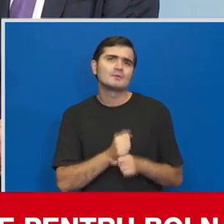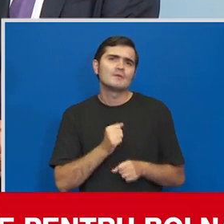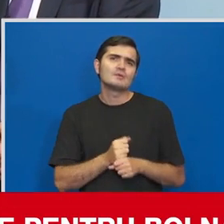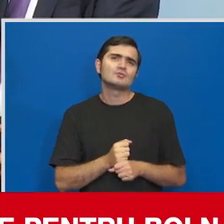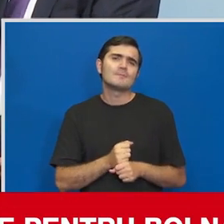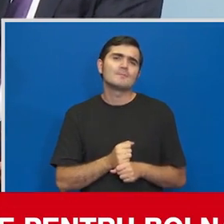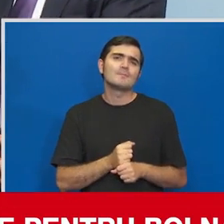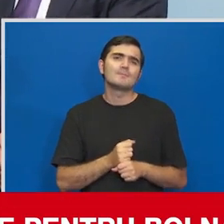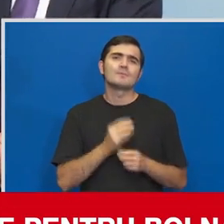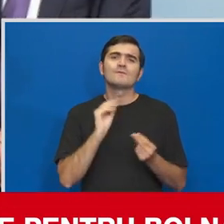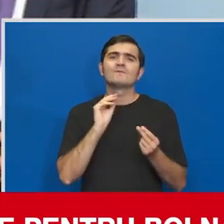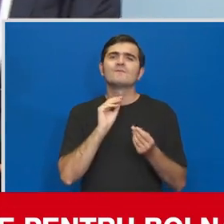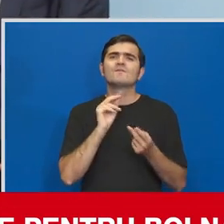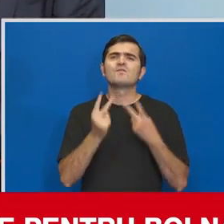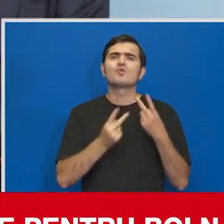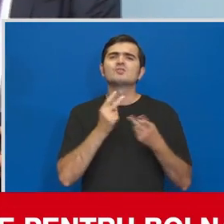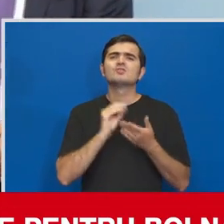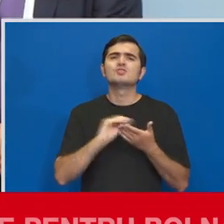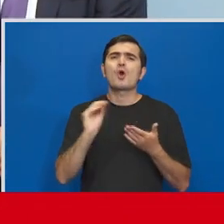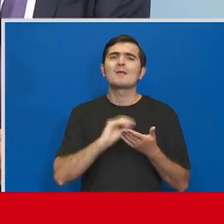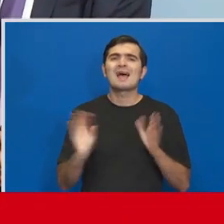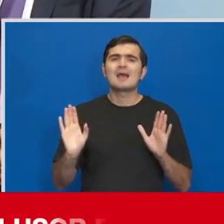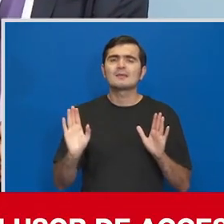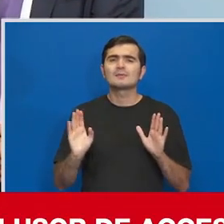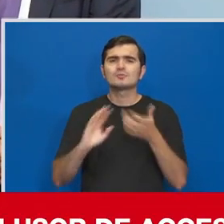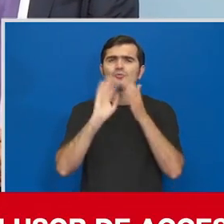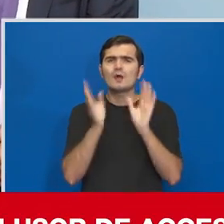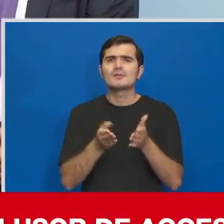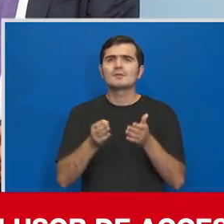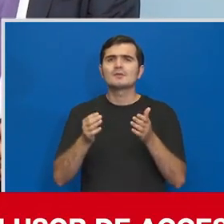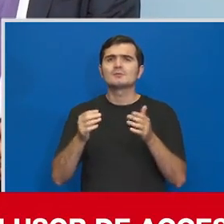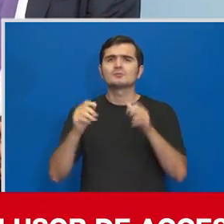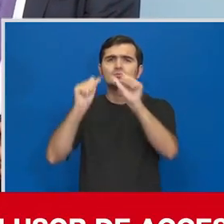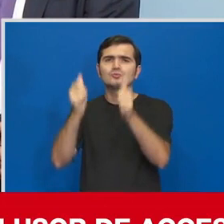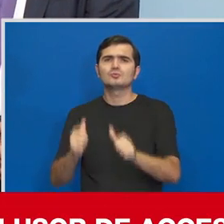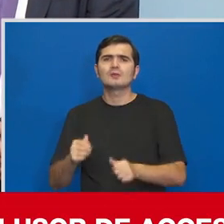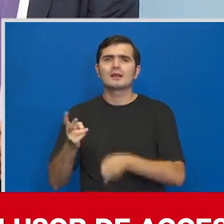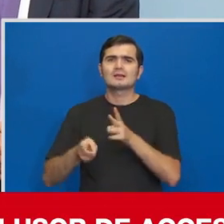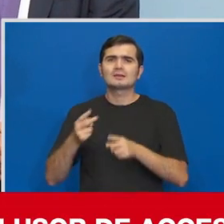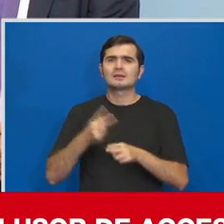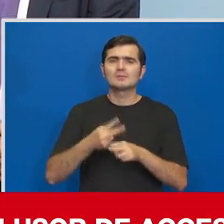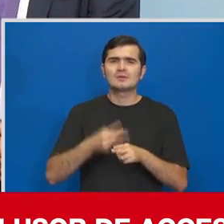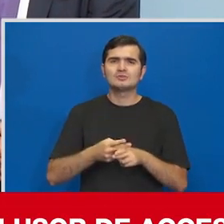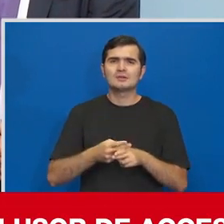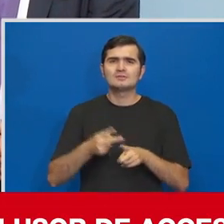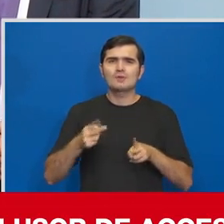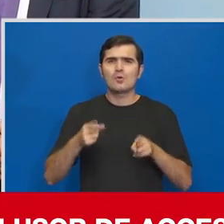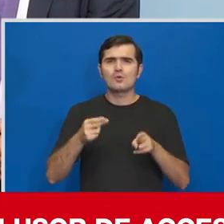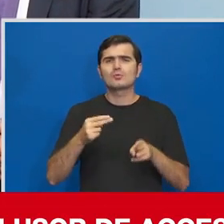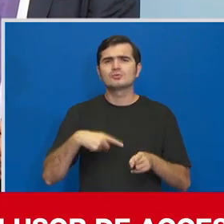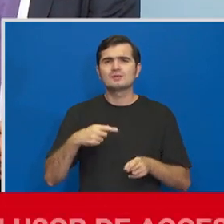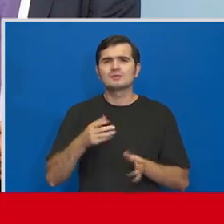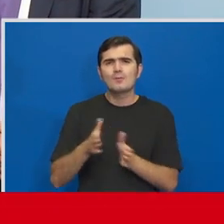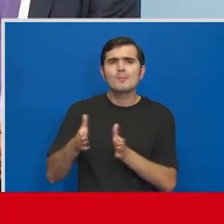facem funcționale toate structurile care tratează ierarhizat pacienții oncologici. E un parcurs, trebuie să